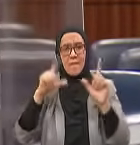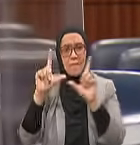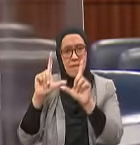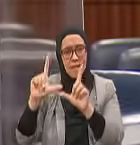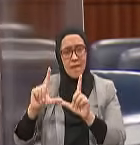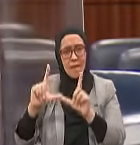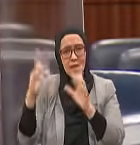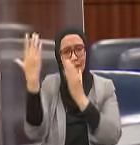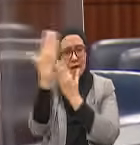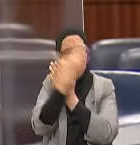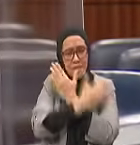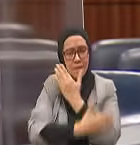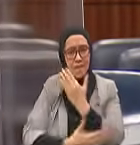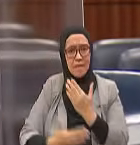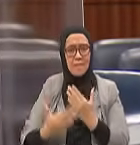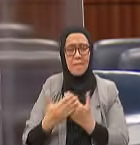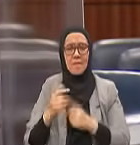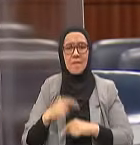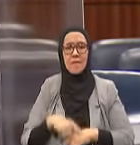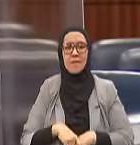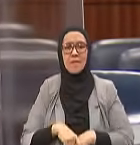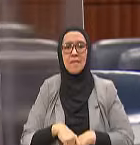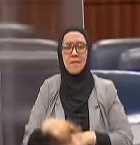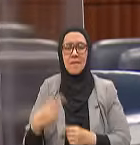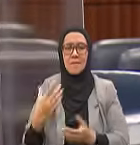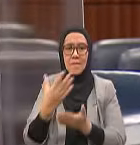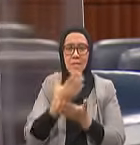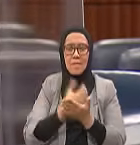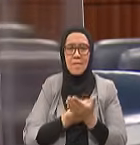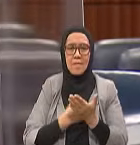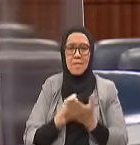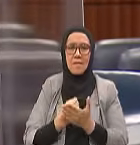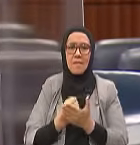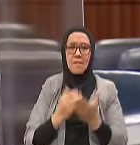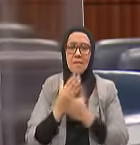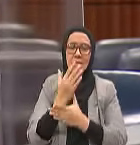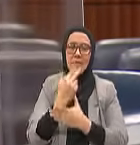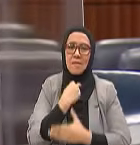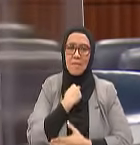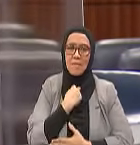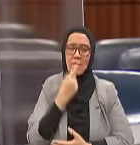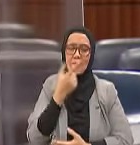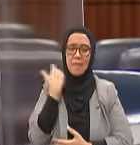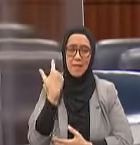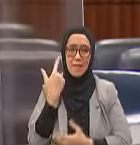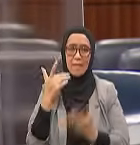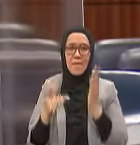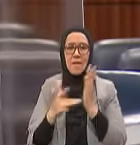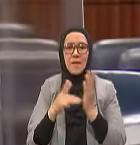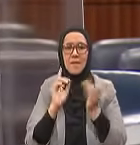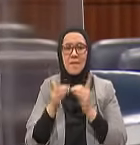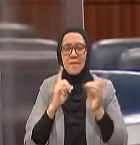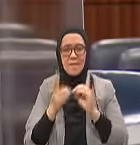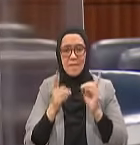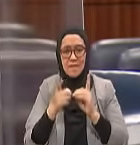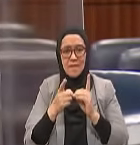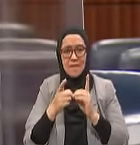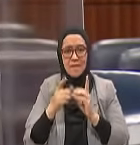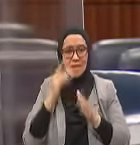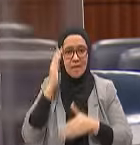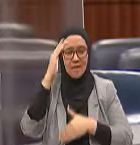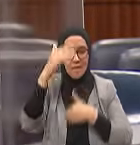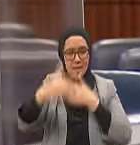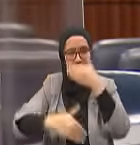mereka telah terjajah akibat teknologi digital yang dilaksanakan